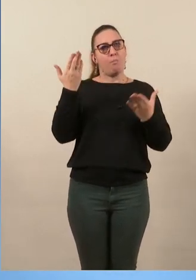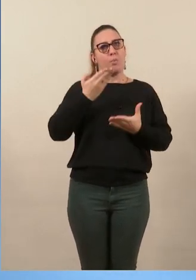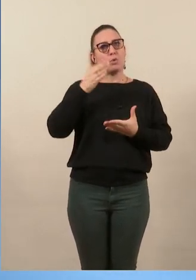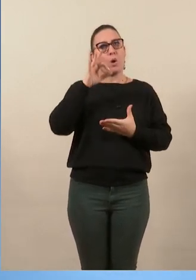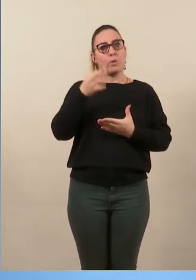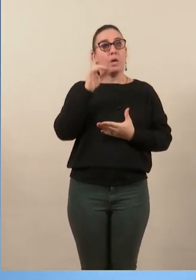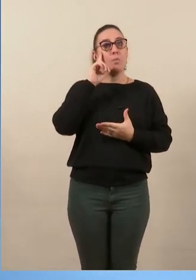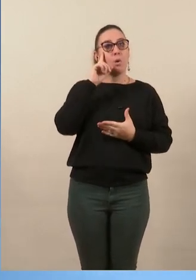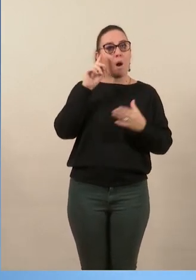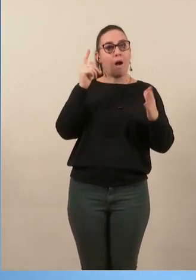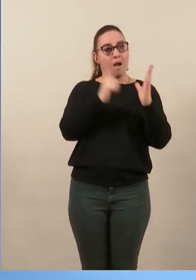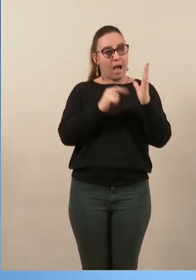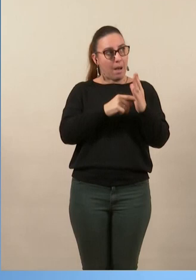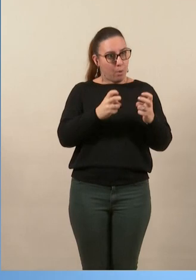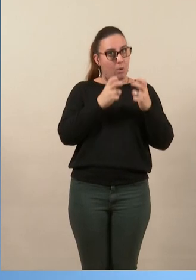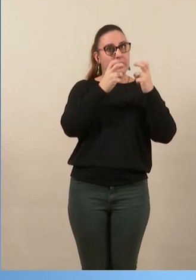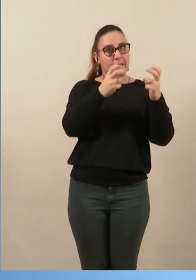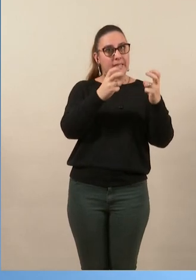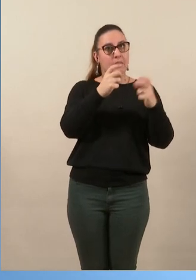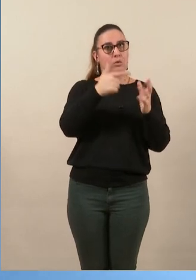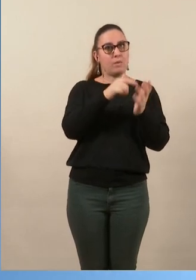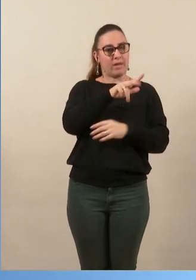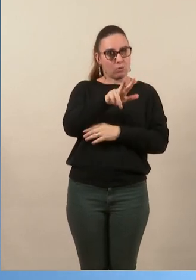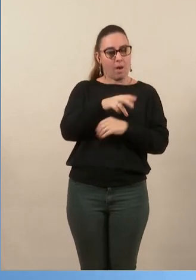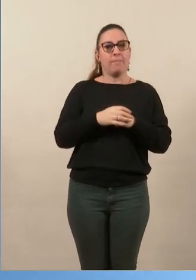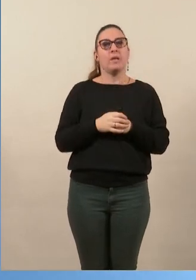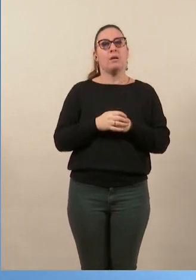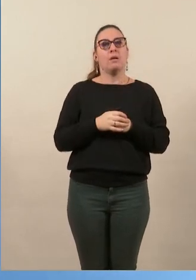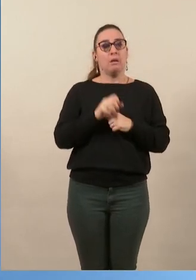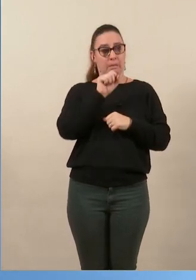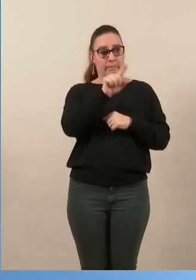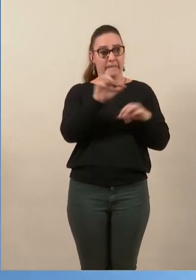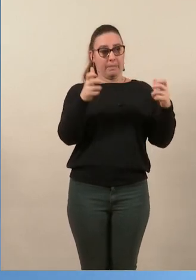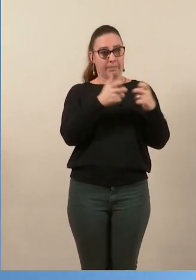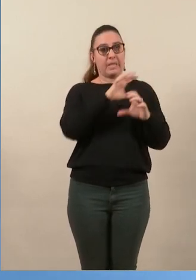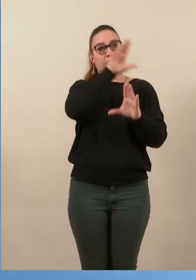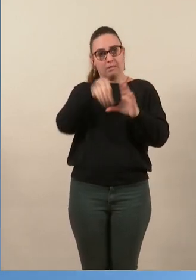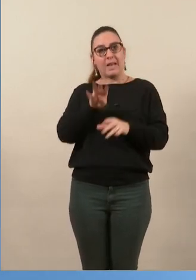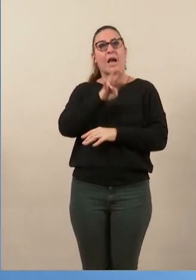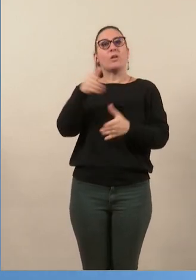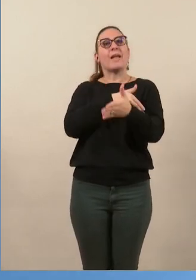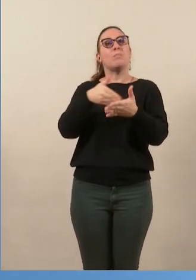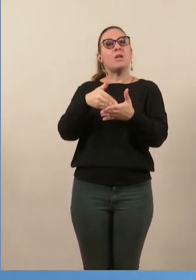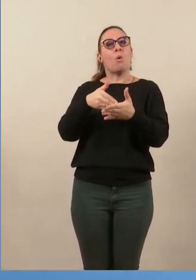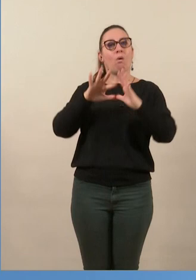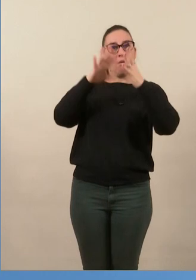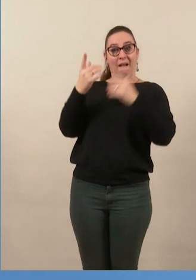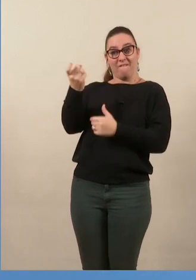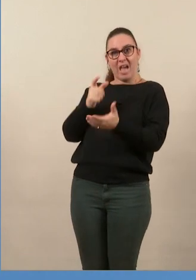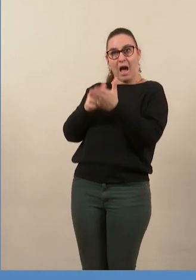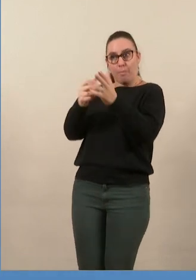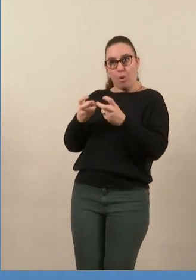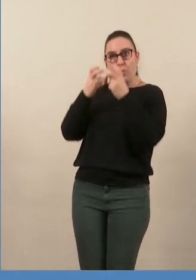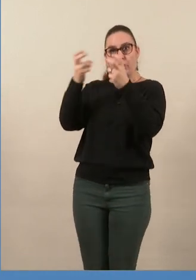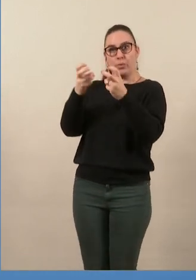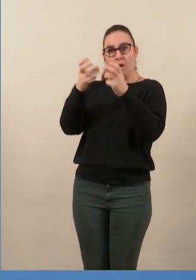l'augmentation d'impôts décidé en 2023 ce montant fait partie des 44 millions d'euros dégagé par la la hausse d'impôts